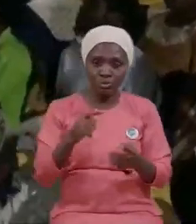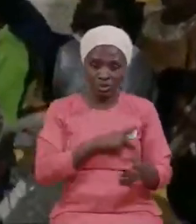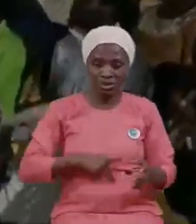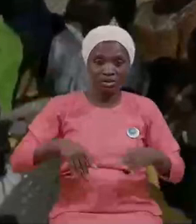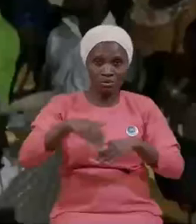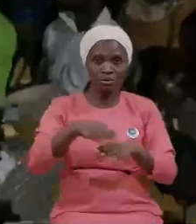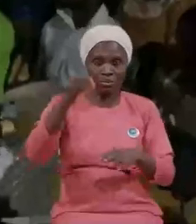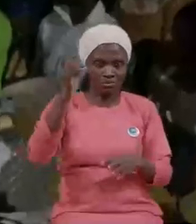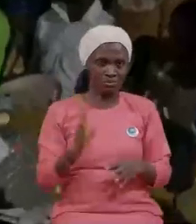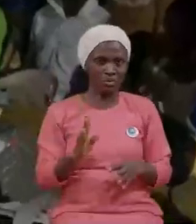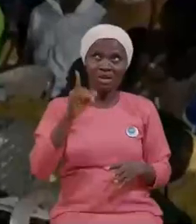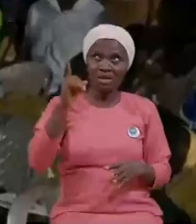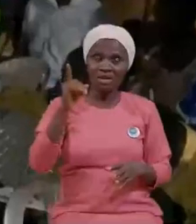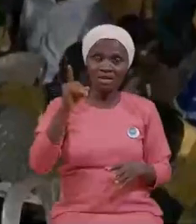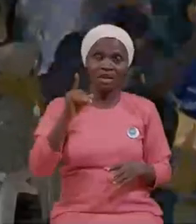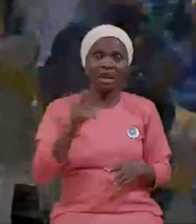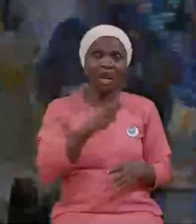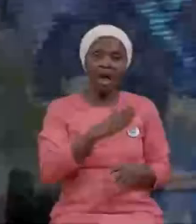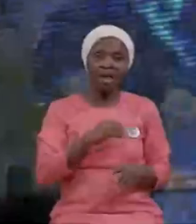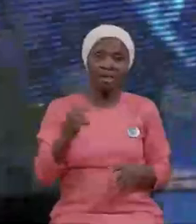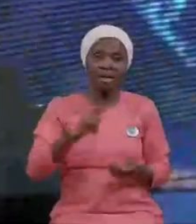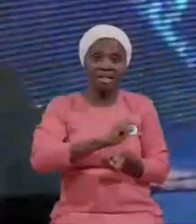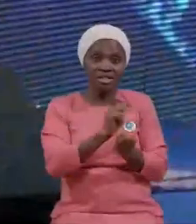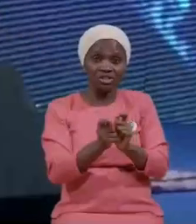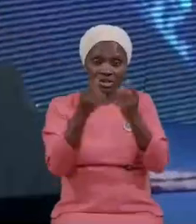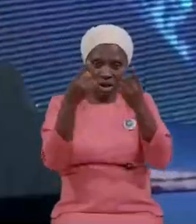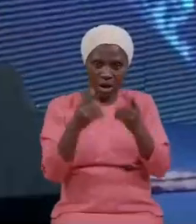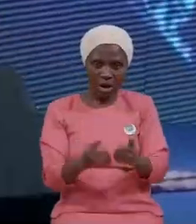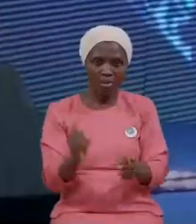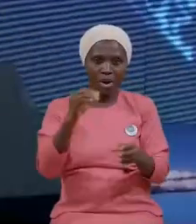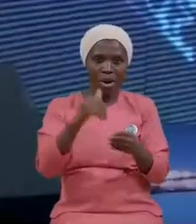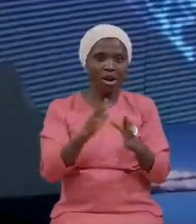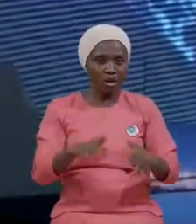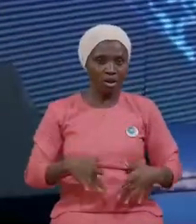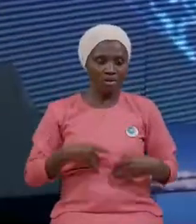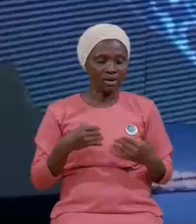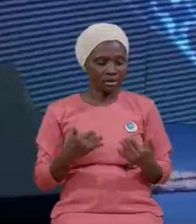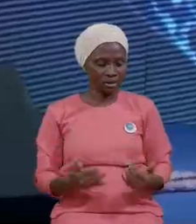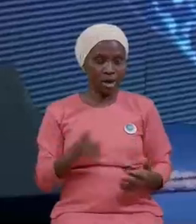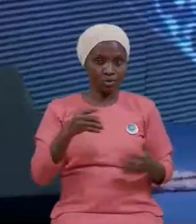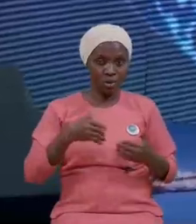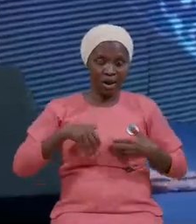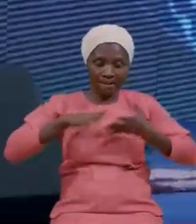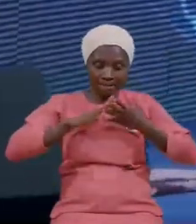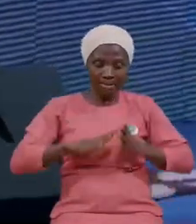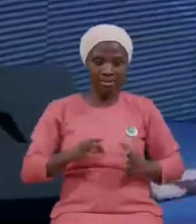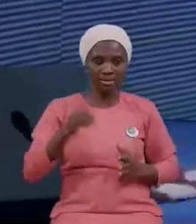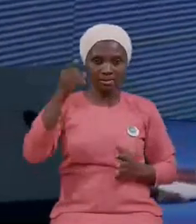Un changement se produit dans votre vie. Maintenant, vous avez la paix de Dieu.